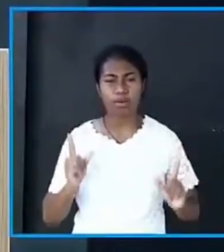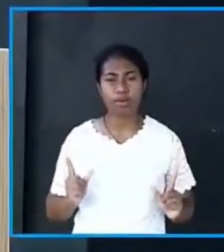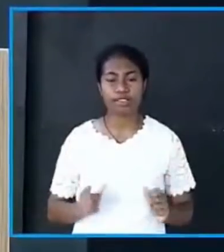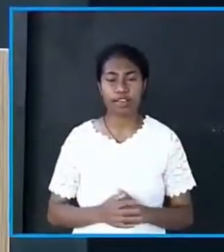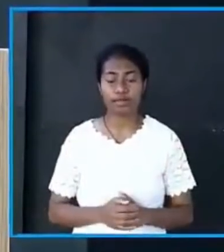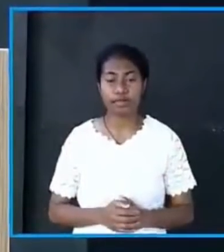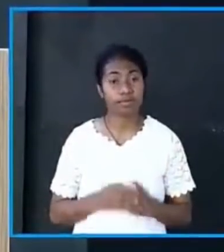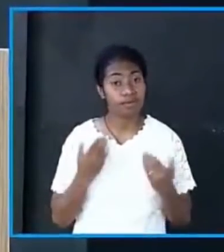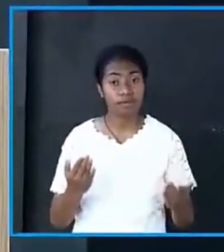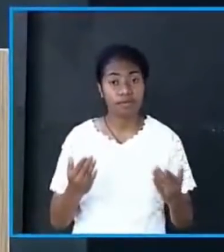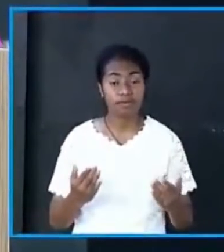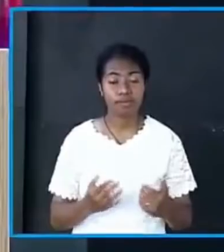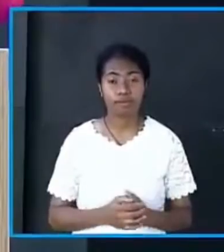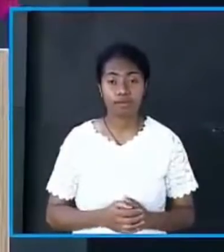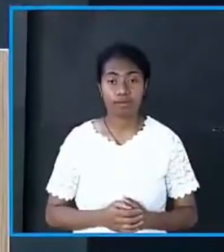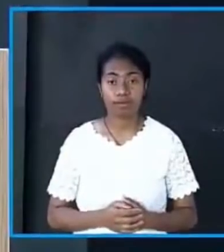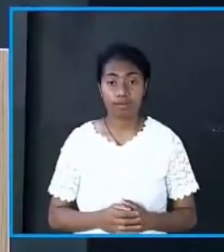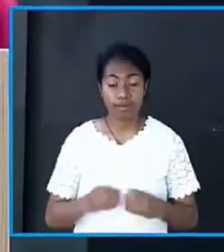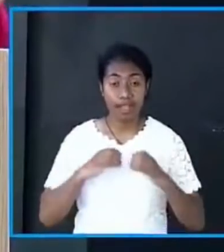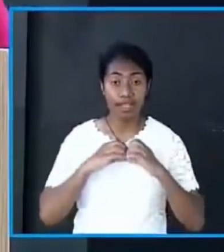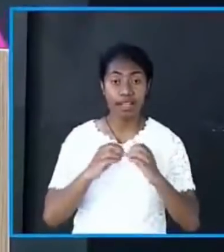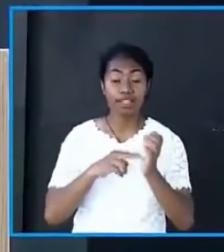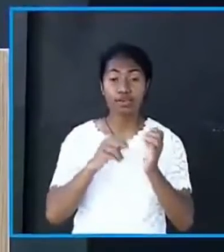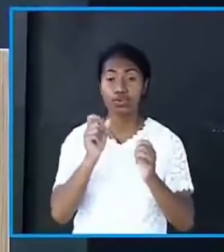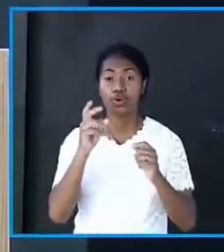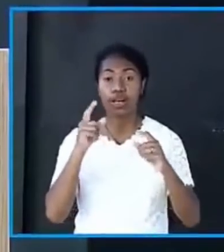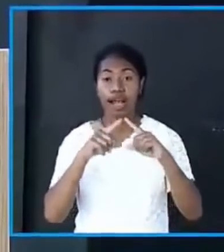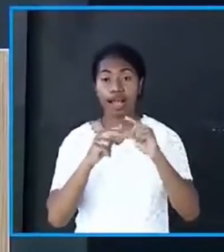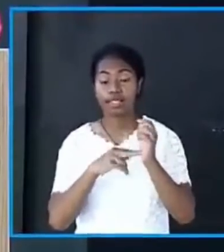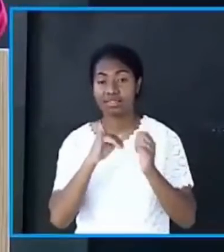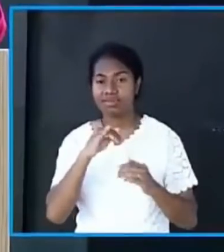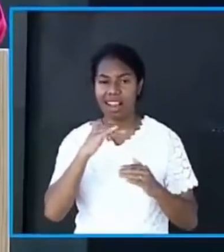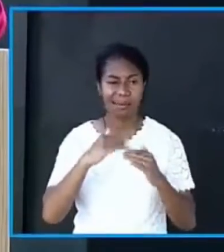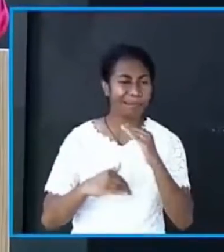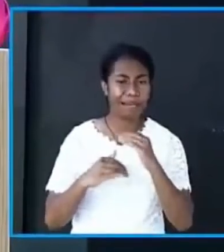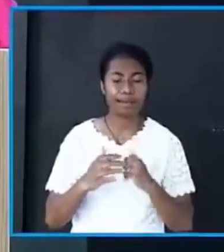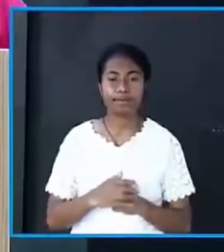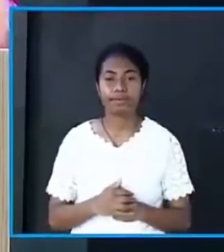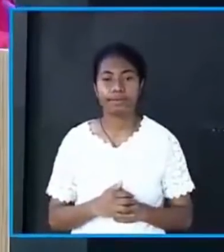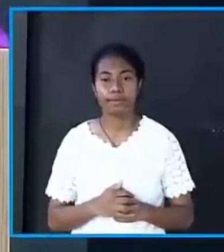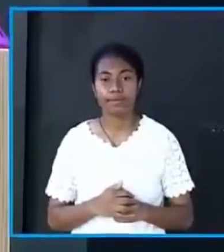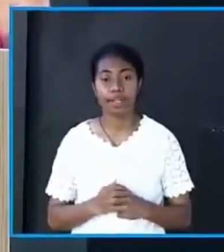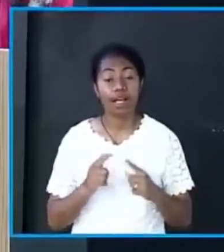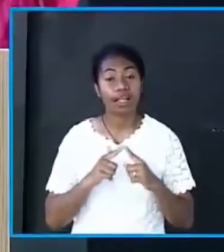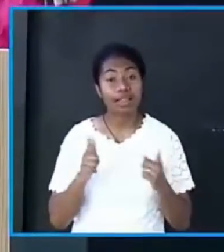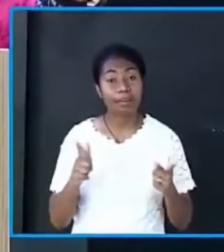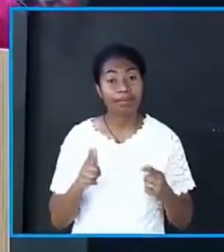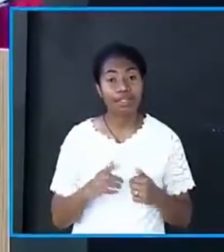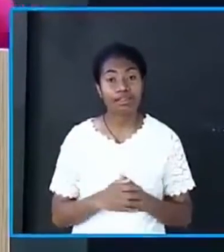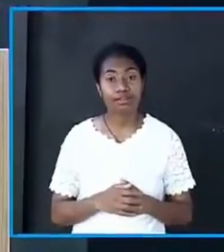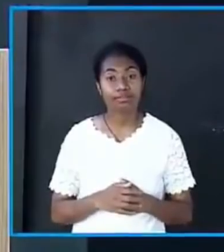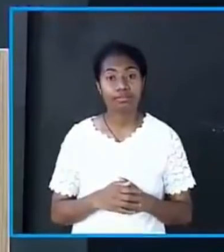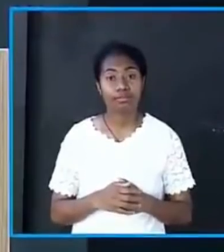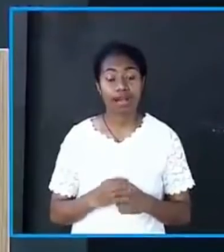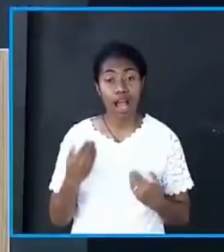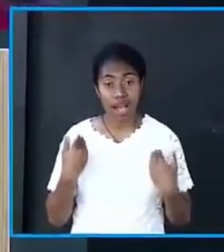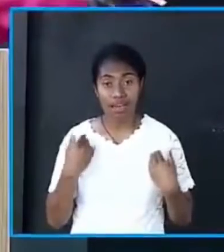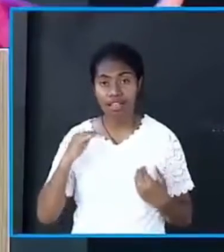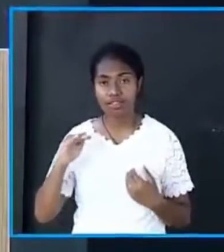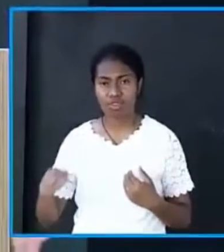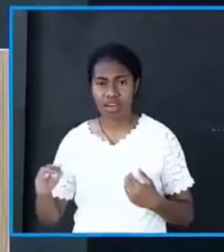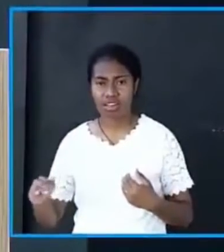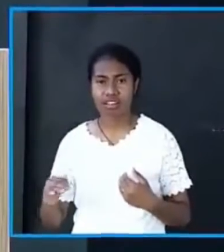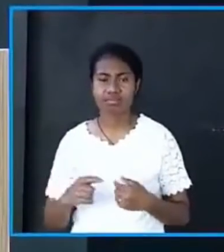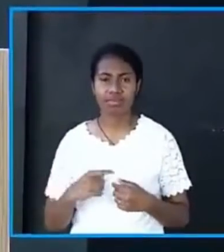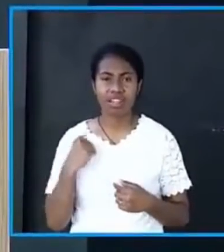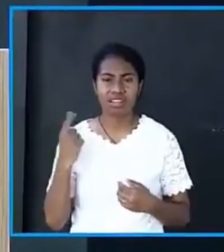makan hati nuraninya sangat pekat dalam sebuah Makian tapi kalau seorang anak kecil yang tiap hari